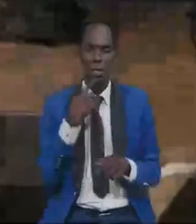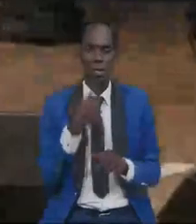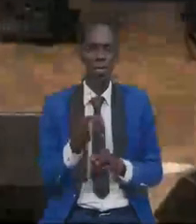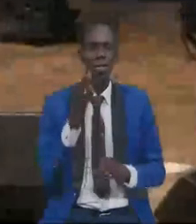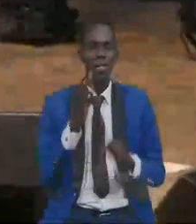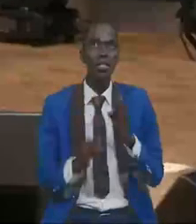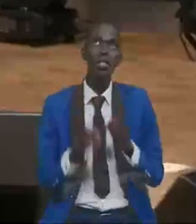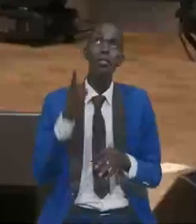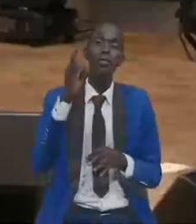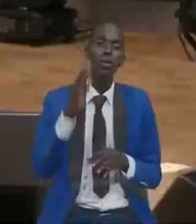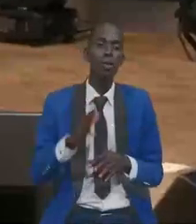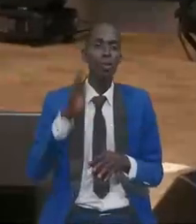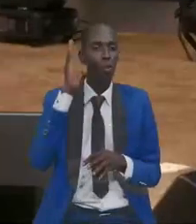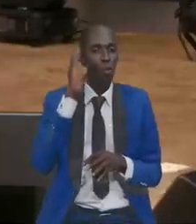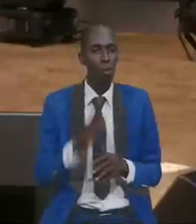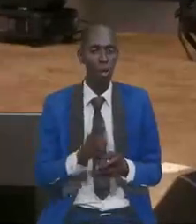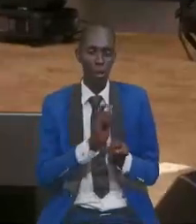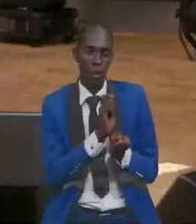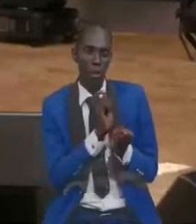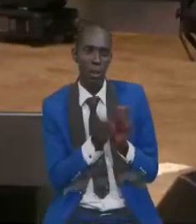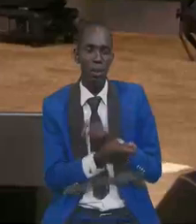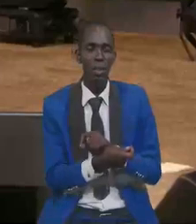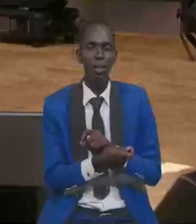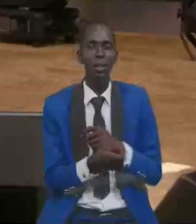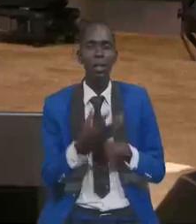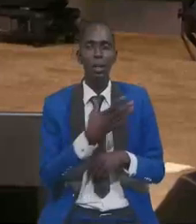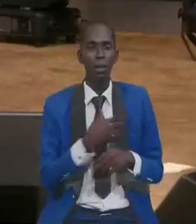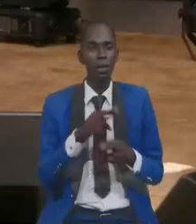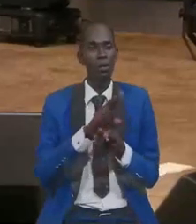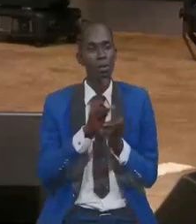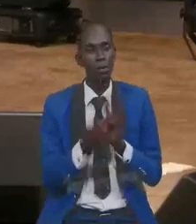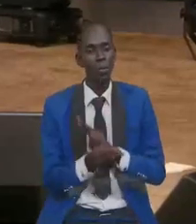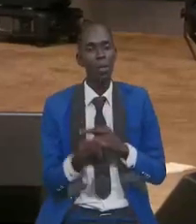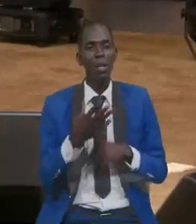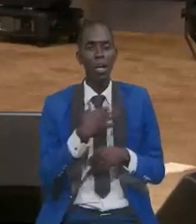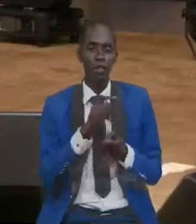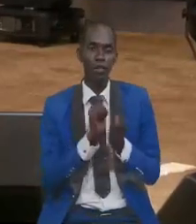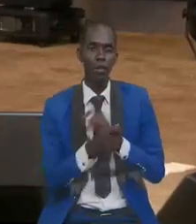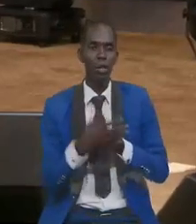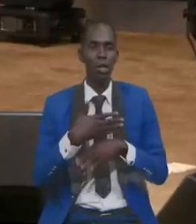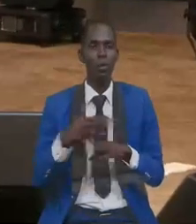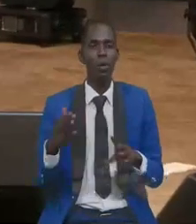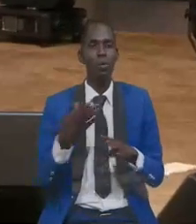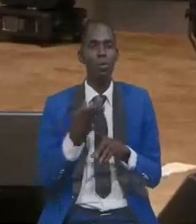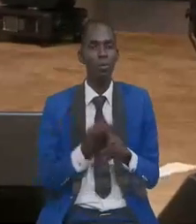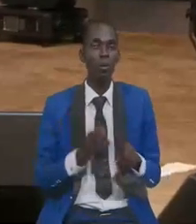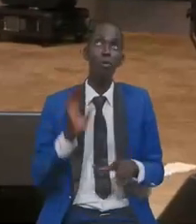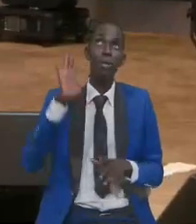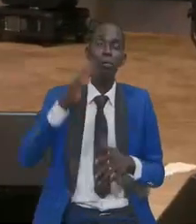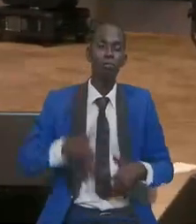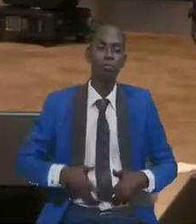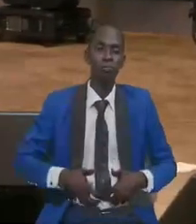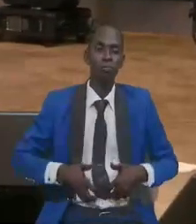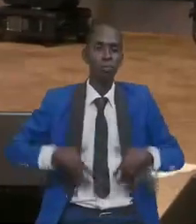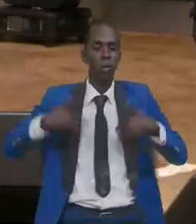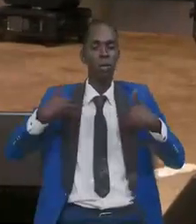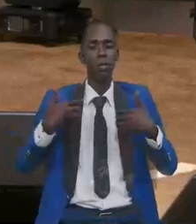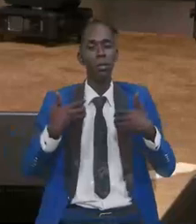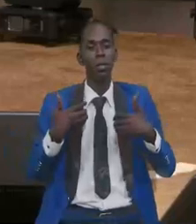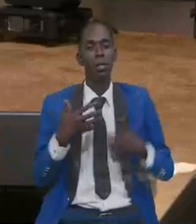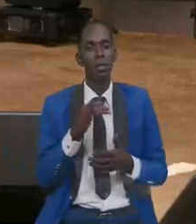dire, si Dieu ne reviendra pas et ne se repentira pas, et si l'on ne renoncera pas à